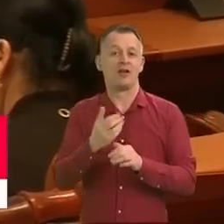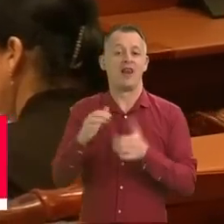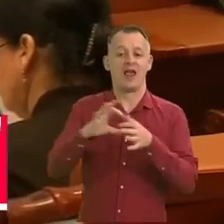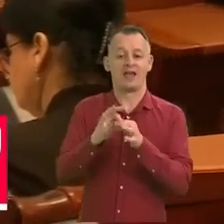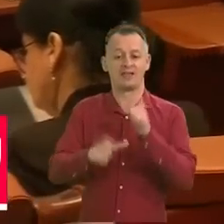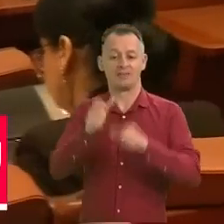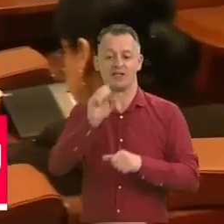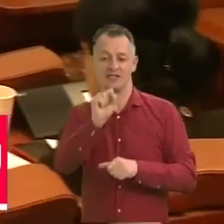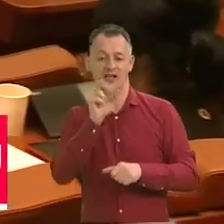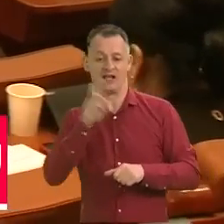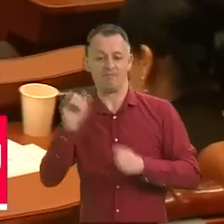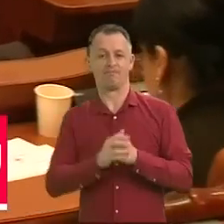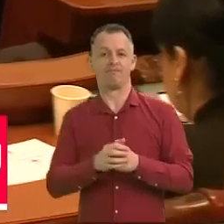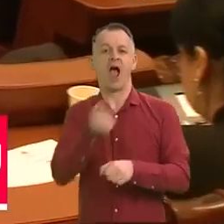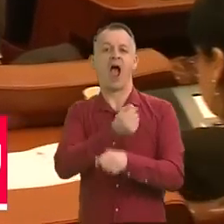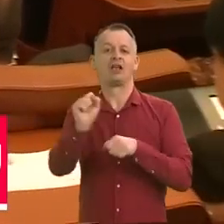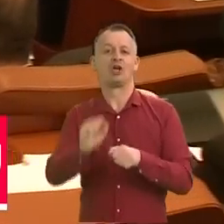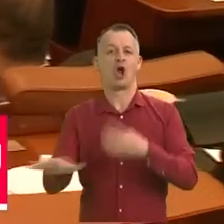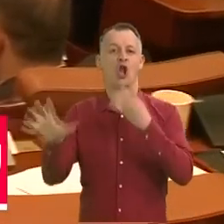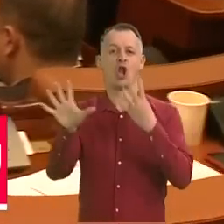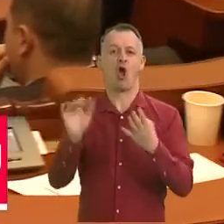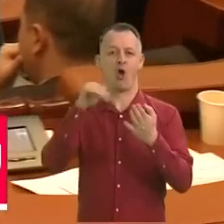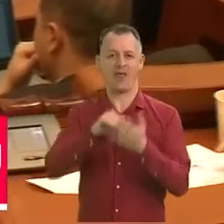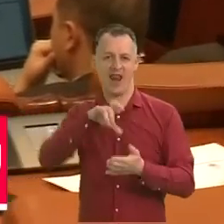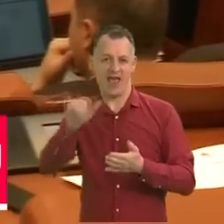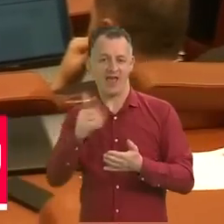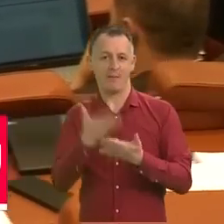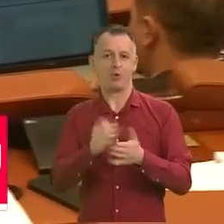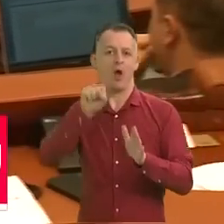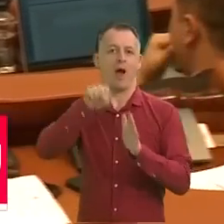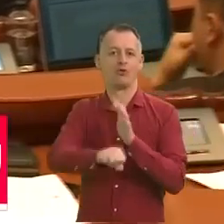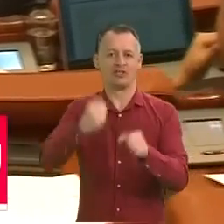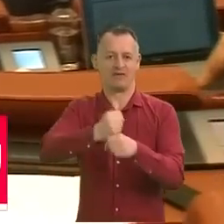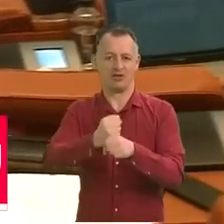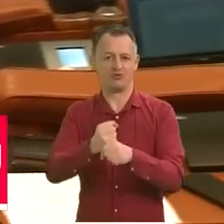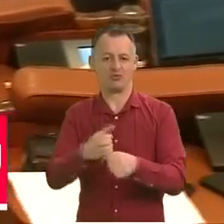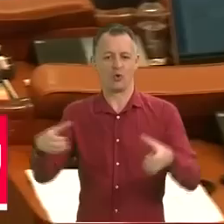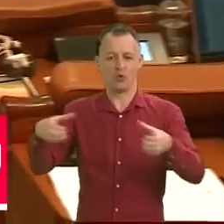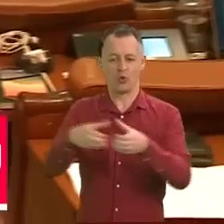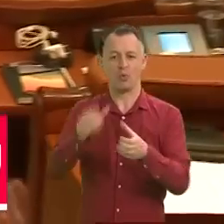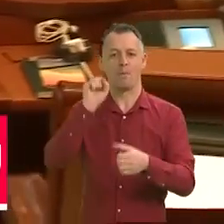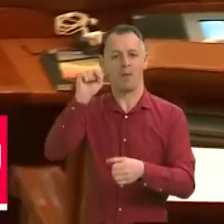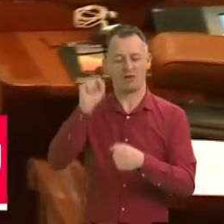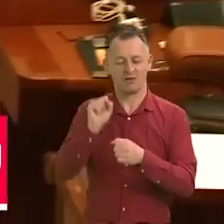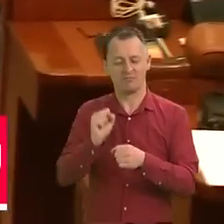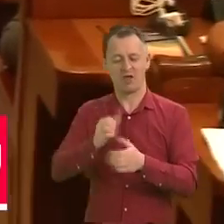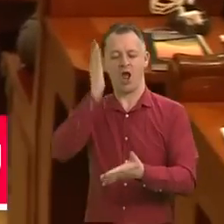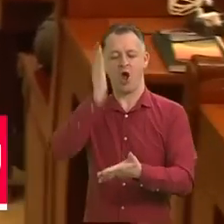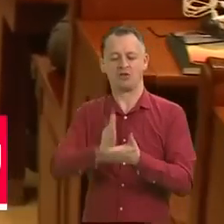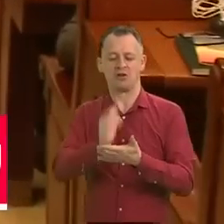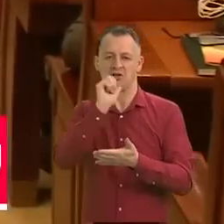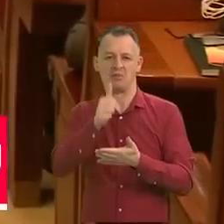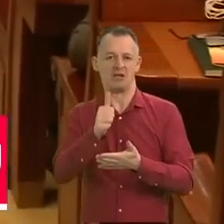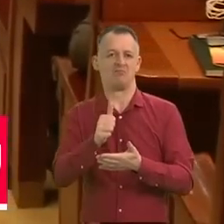Adio prag de 9.000 de lei pentru abuz în serviciu. După un scandal monstru în Comisia Juridică, coaliția a decis ca proiectul de lege să nu mai prevadă niciun prag pentru